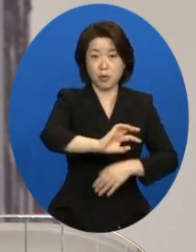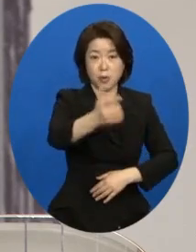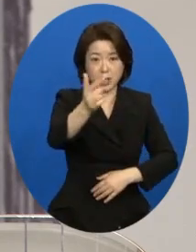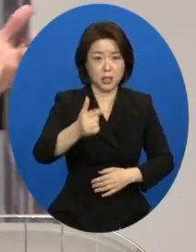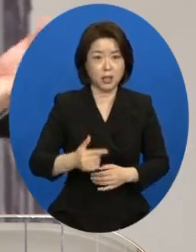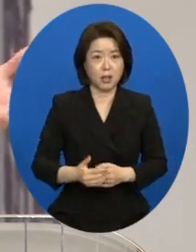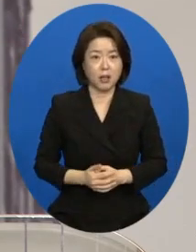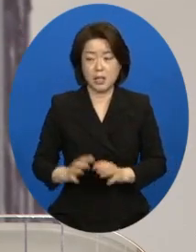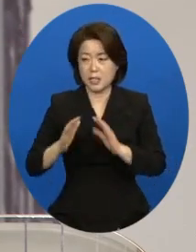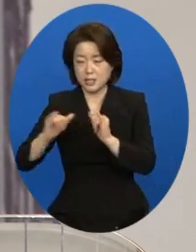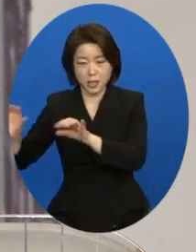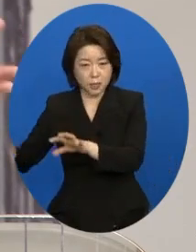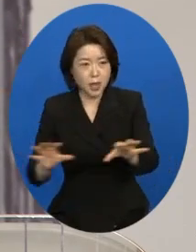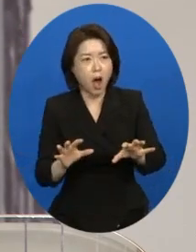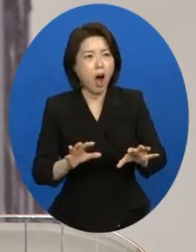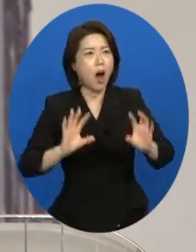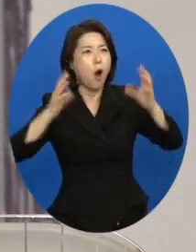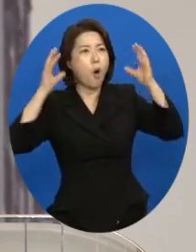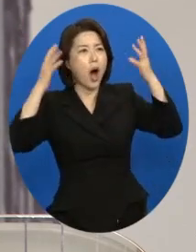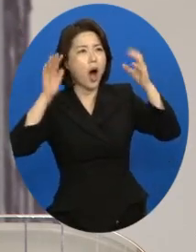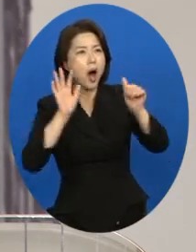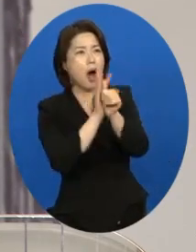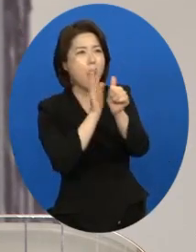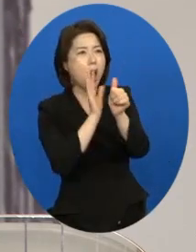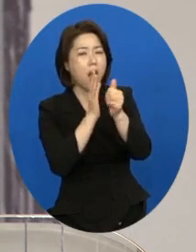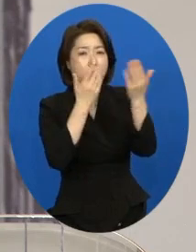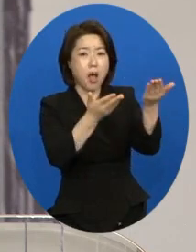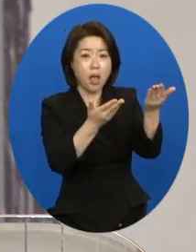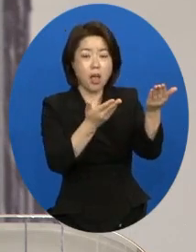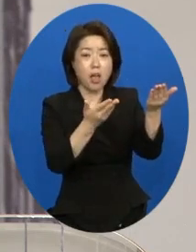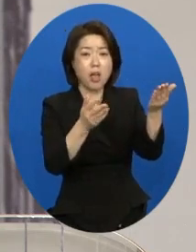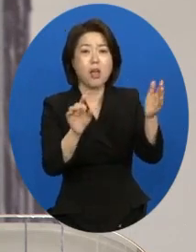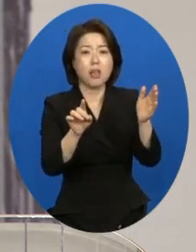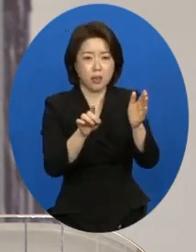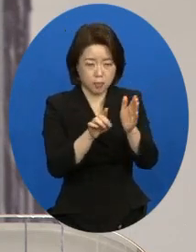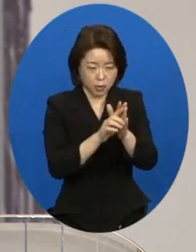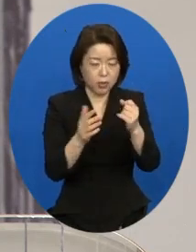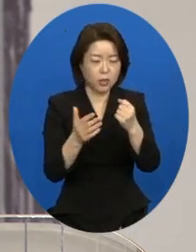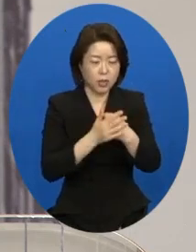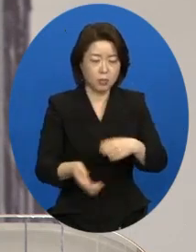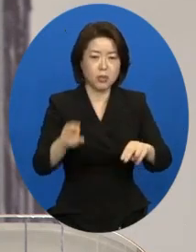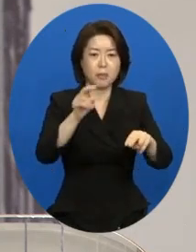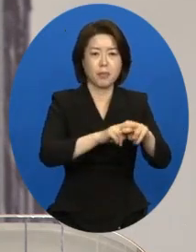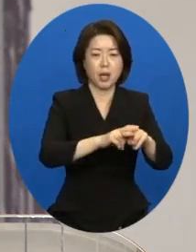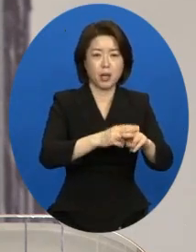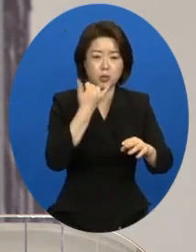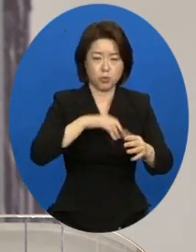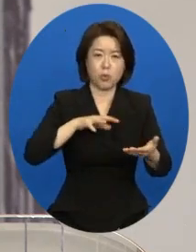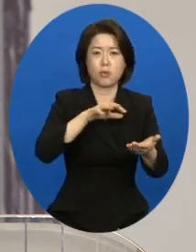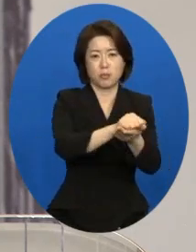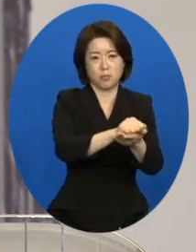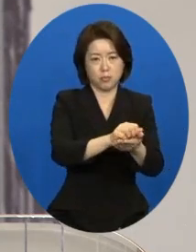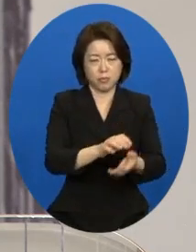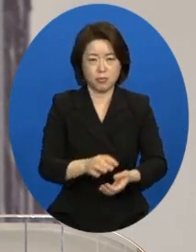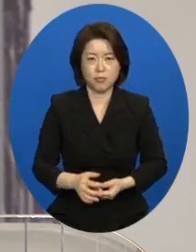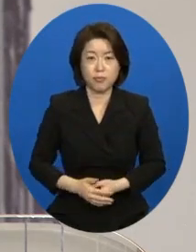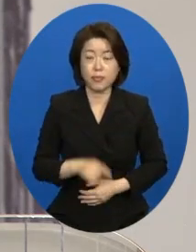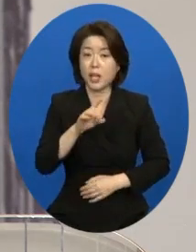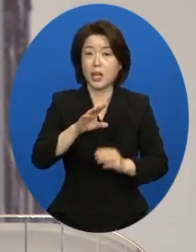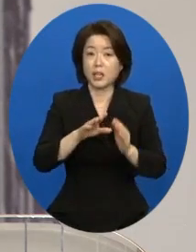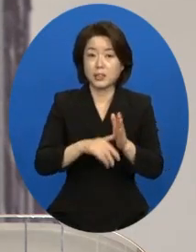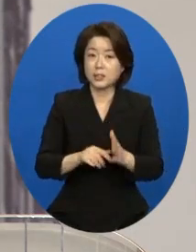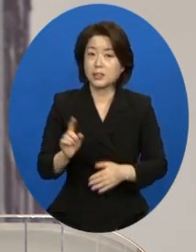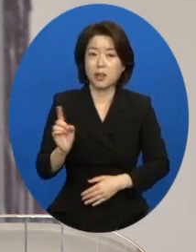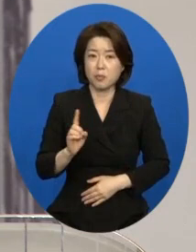아니라고요. 사람들이 다 믿어주고 지지해줘서 된 거예요. 그래서 독일을 장악을 한 겁니다. 어떻게 했습니까? 그때